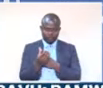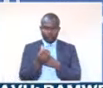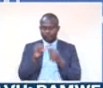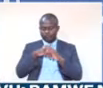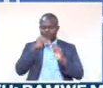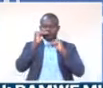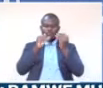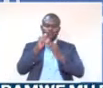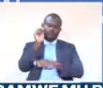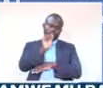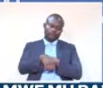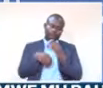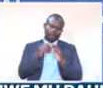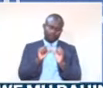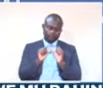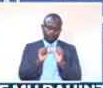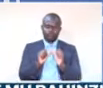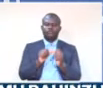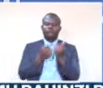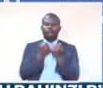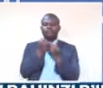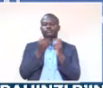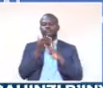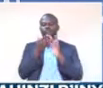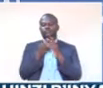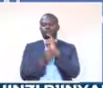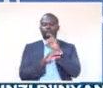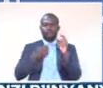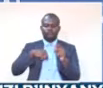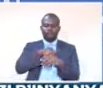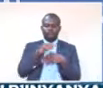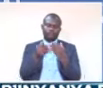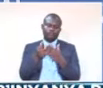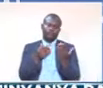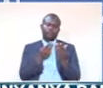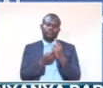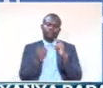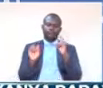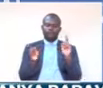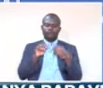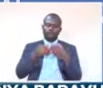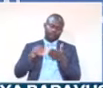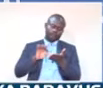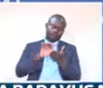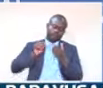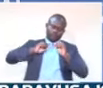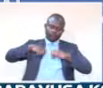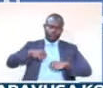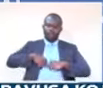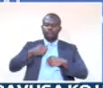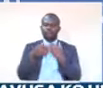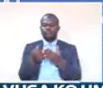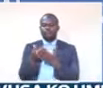rwego rwo kurushaho gushimangira ubutwererane kandi hagati y'ibihugu byacu byombi, impande zombi zashyize umukono ku